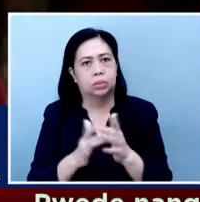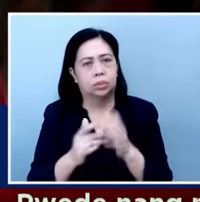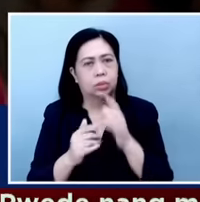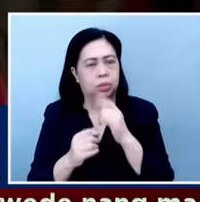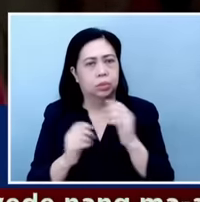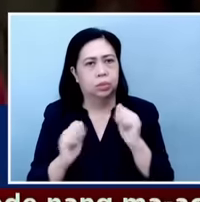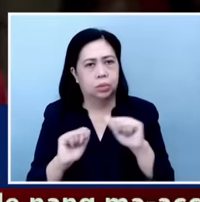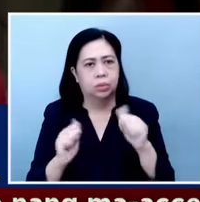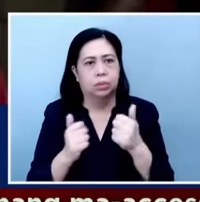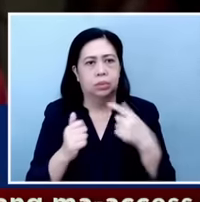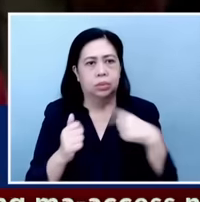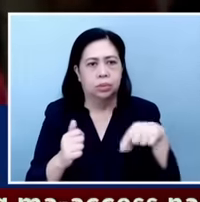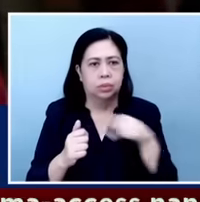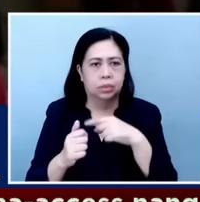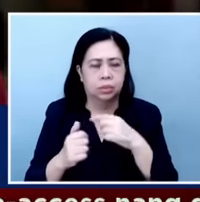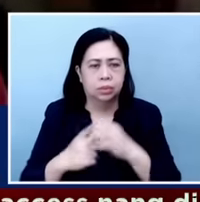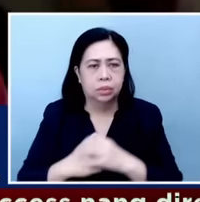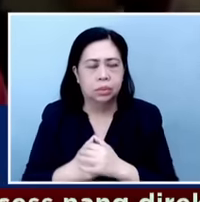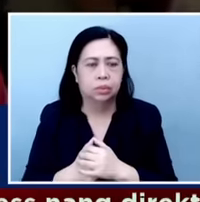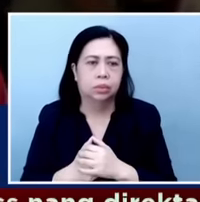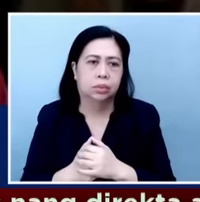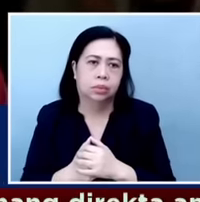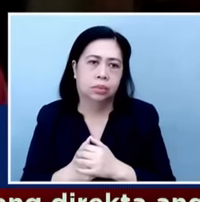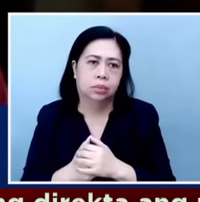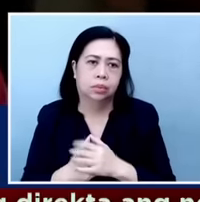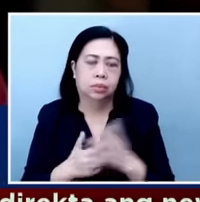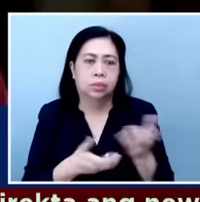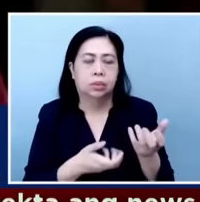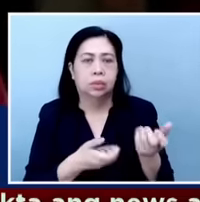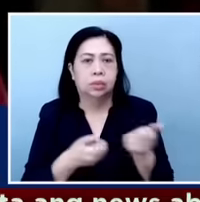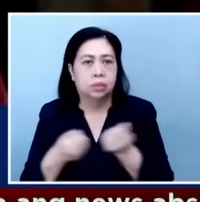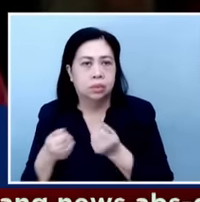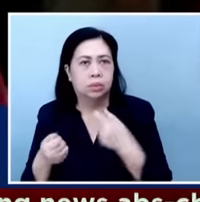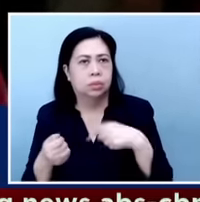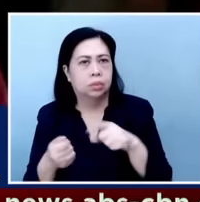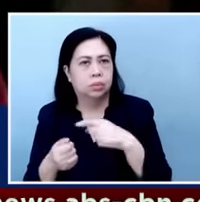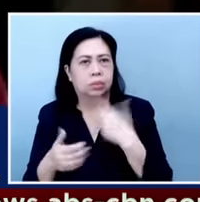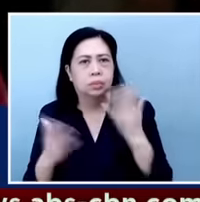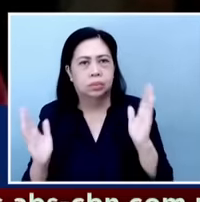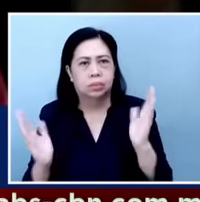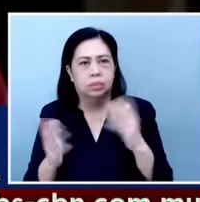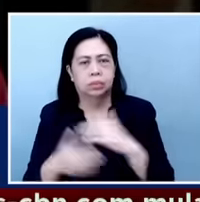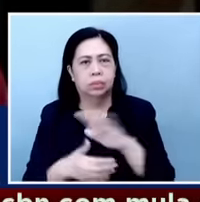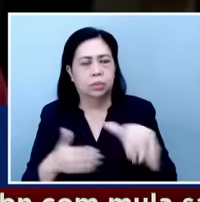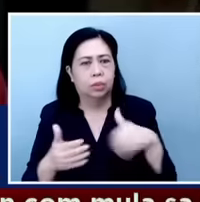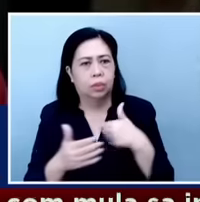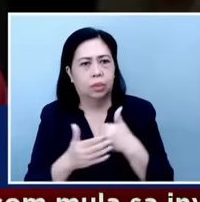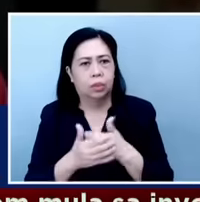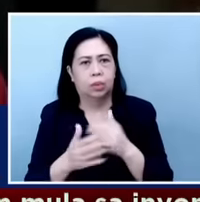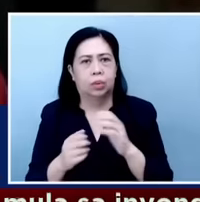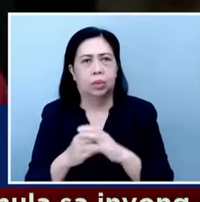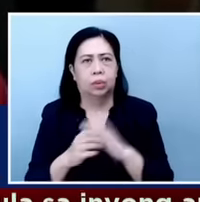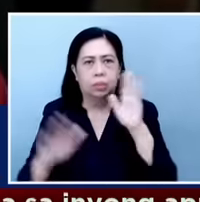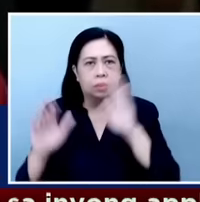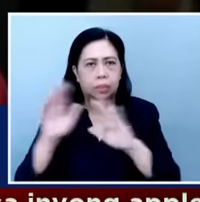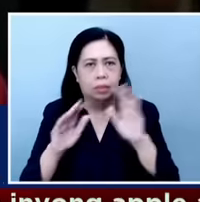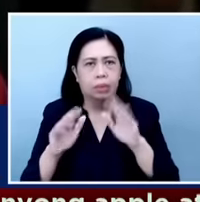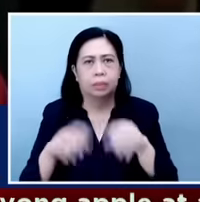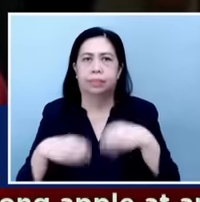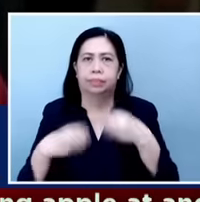humahangos sa atin at umaayos sa mga buhol na mga problema natin.